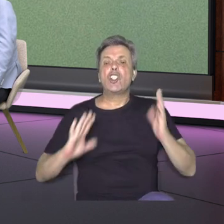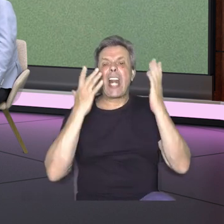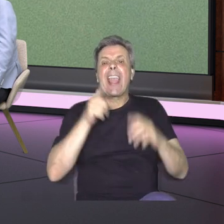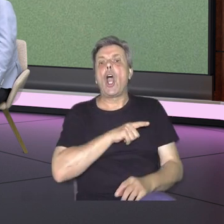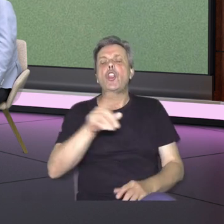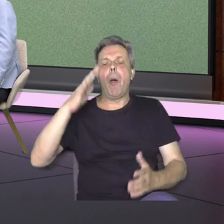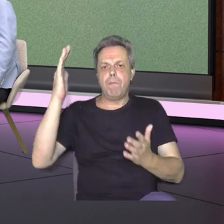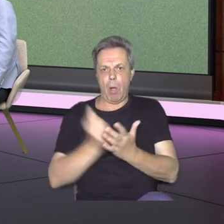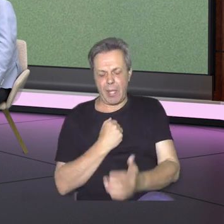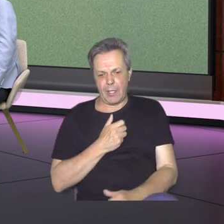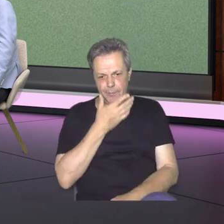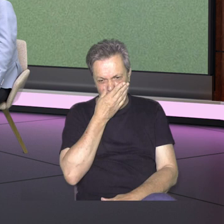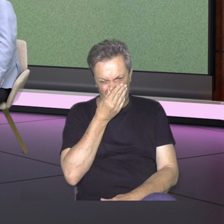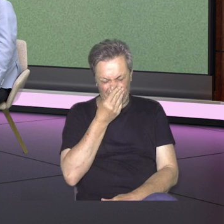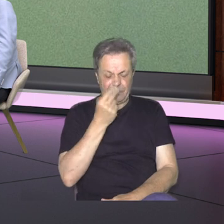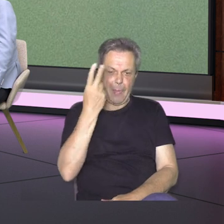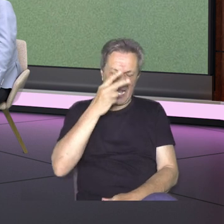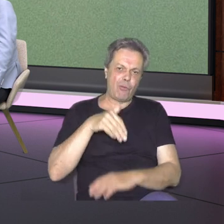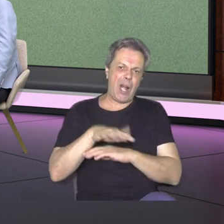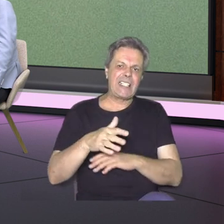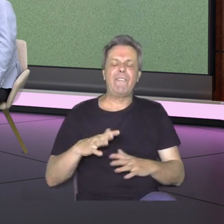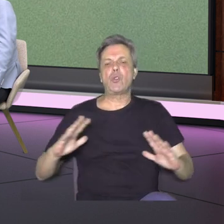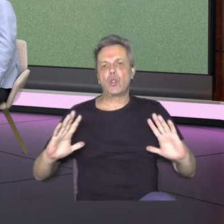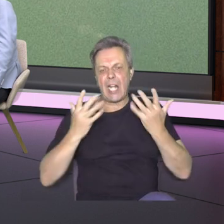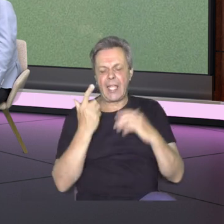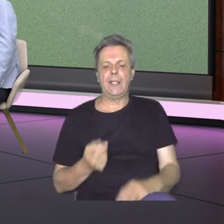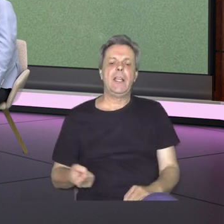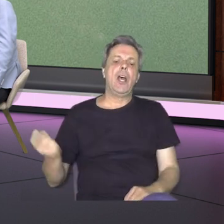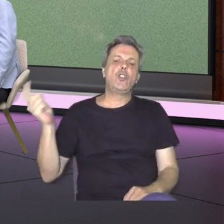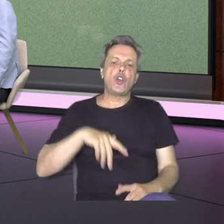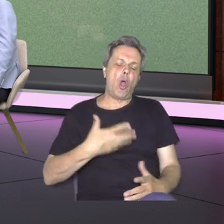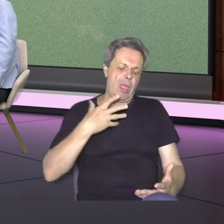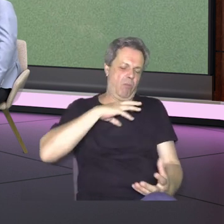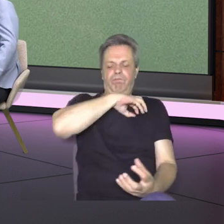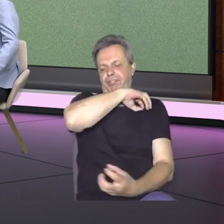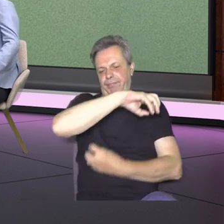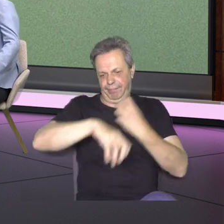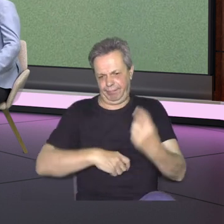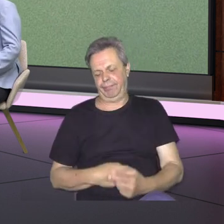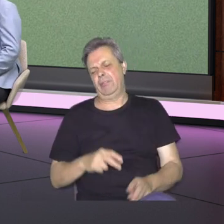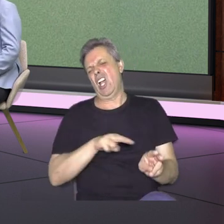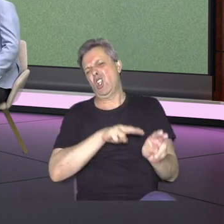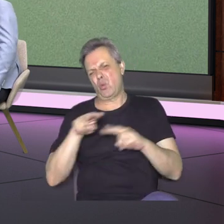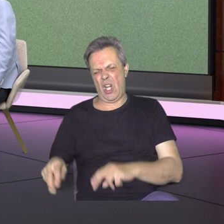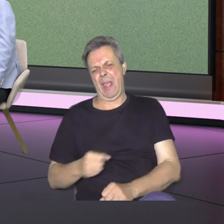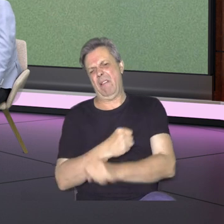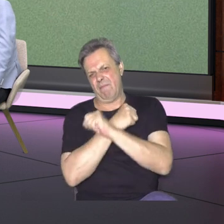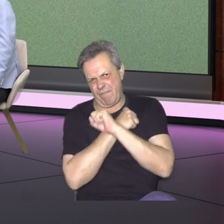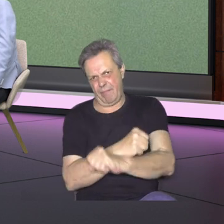do pobjede. Jasno, nastavili su štrajk, došlo je do represije, došlo je do